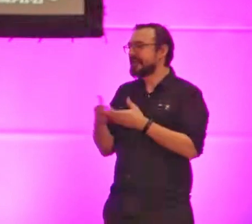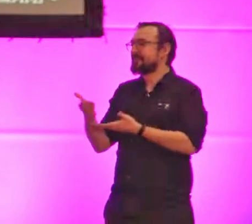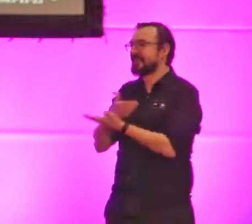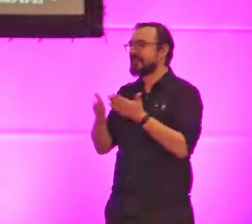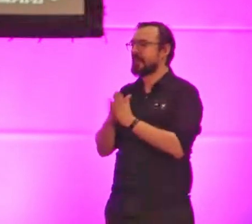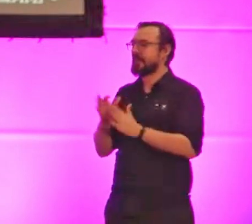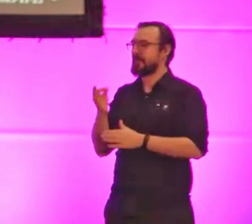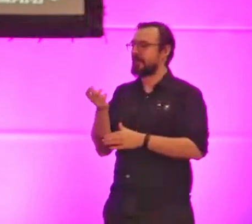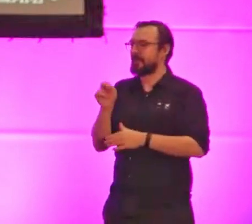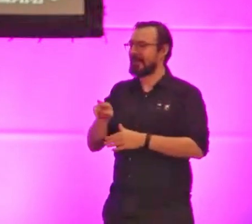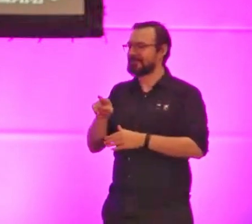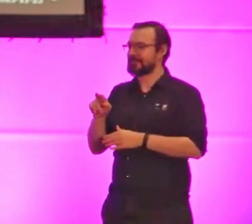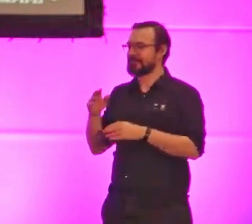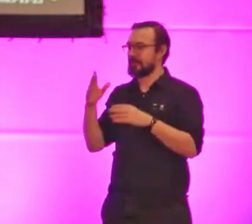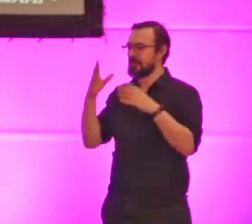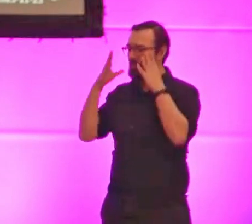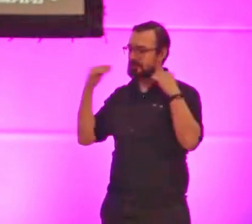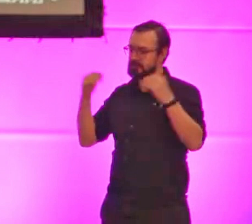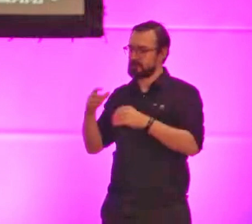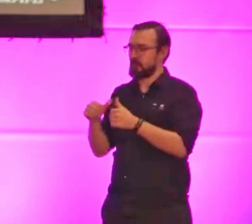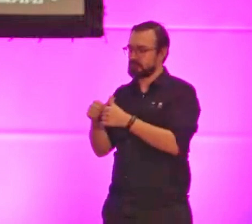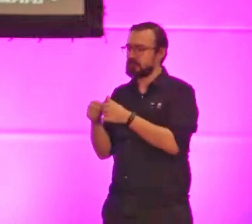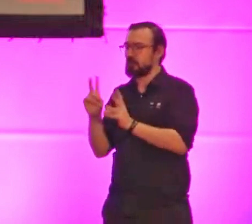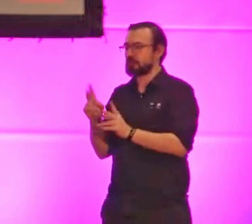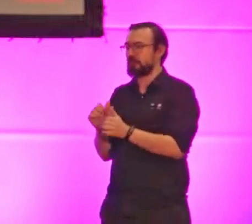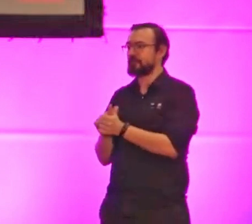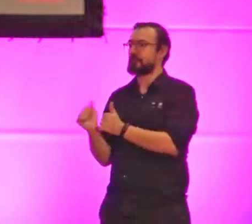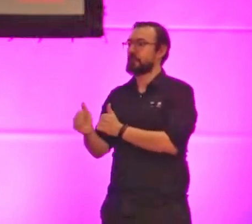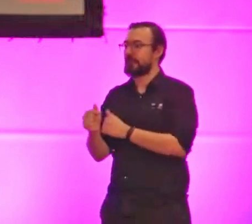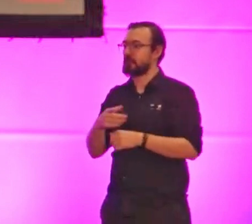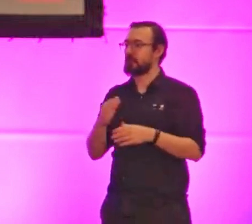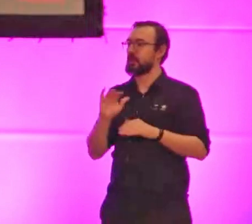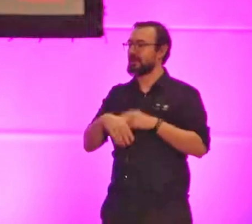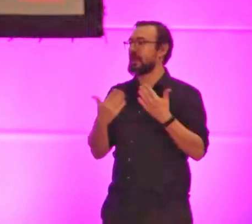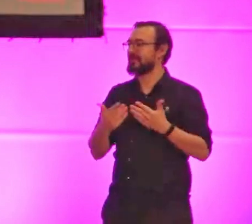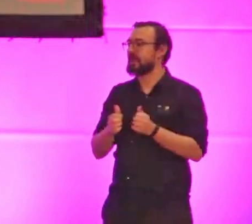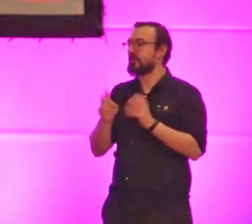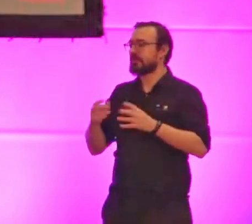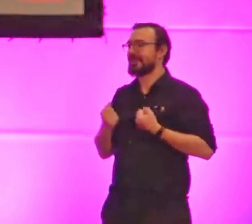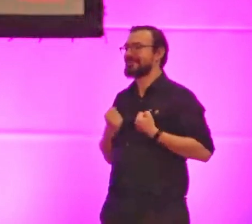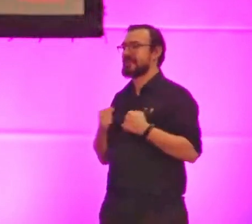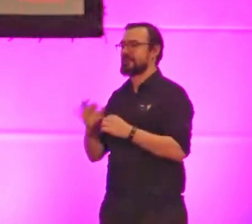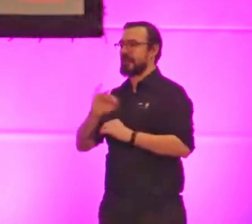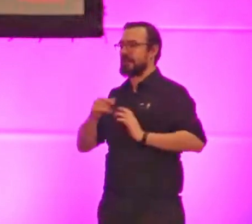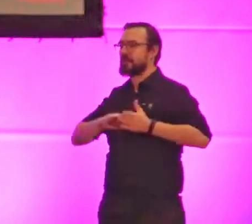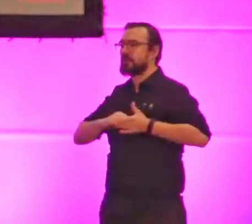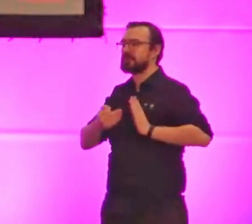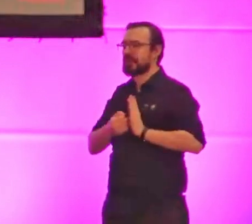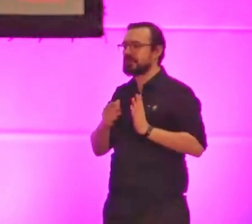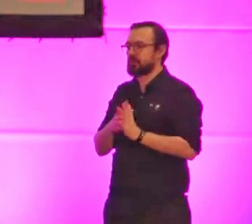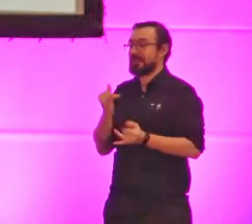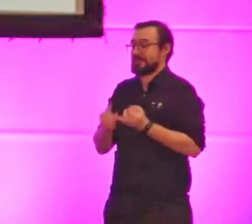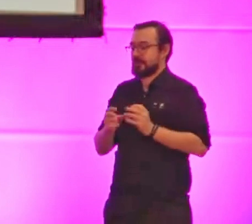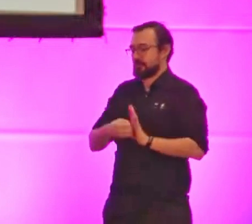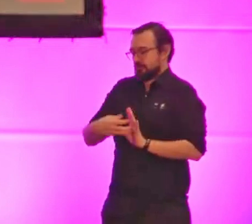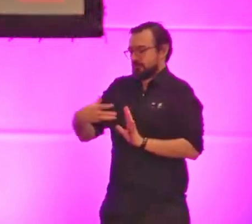samverkar med Pax, en nederländsk organisation som också företräder de överlevande, men också drev hela det här projektet som till sist